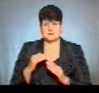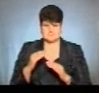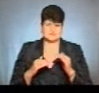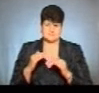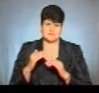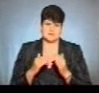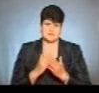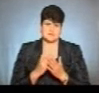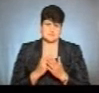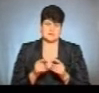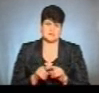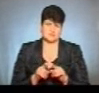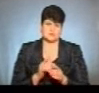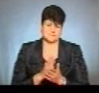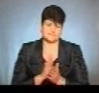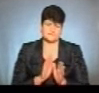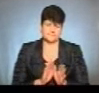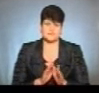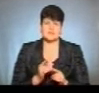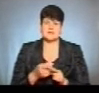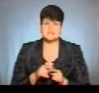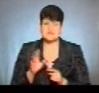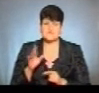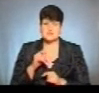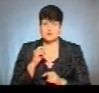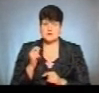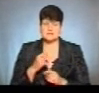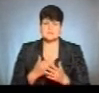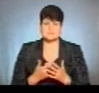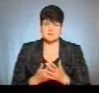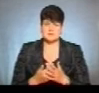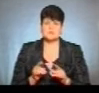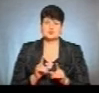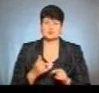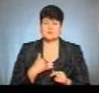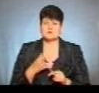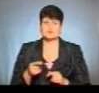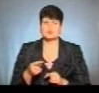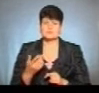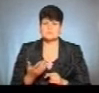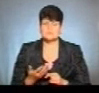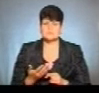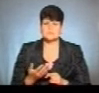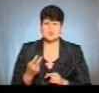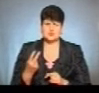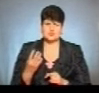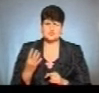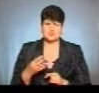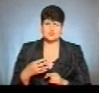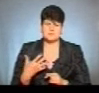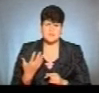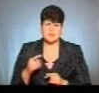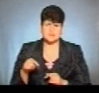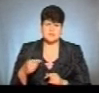та коливання також є. Це всеукраїнська статистика. Що в нас з Тернопільською? Якщо 45,3% –